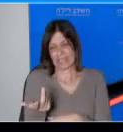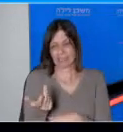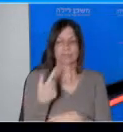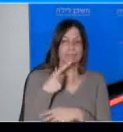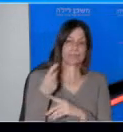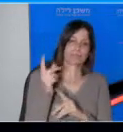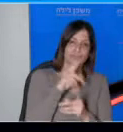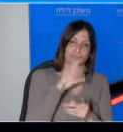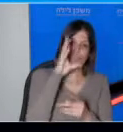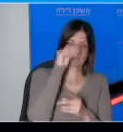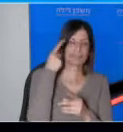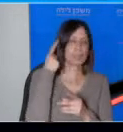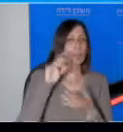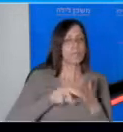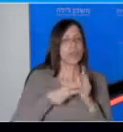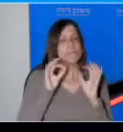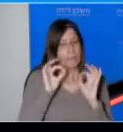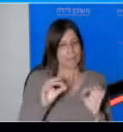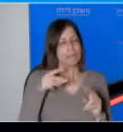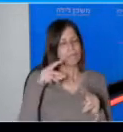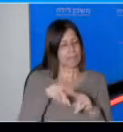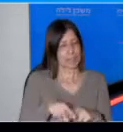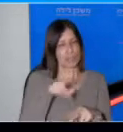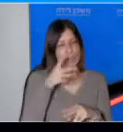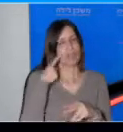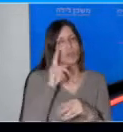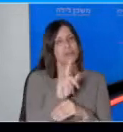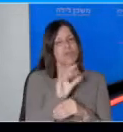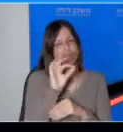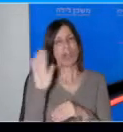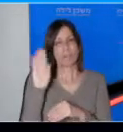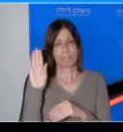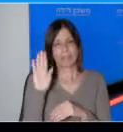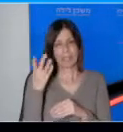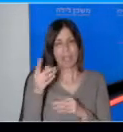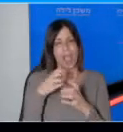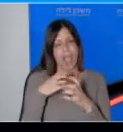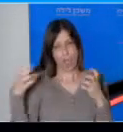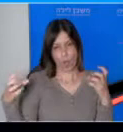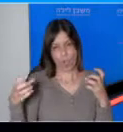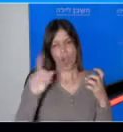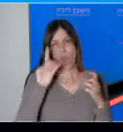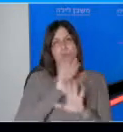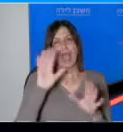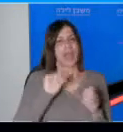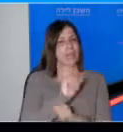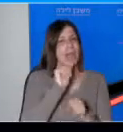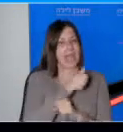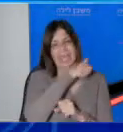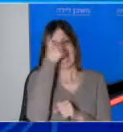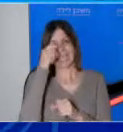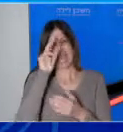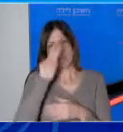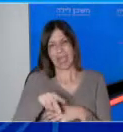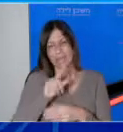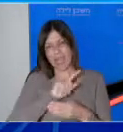יודע, פוליטיקאים באמת מטריד אותם, גם ראינו את זה בתקופת כהונתו של נתניהו הארוכה, לא רק המחאה בקיץ 2011, אלא